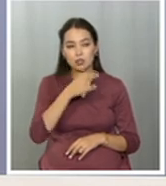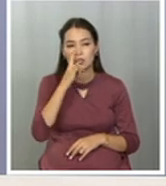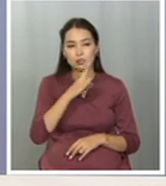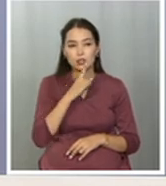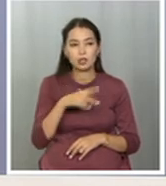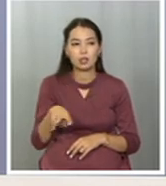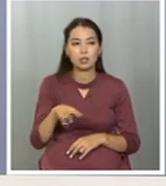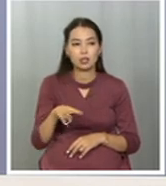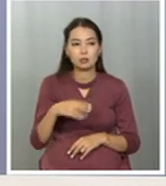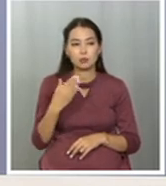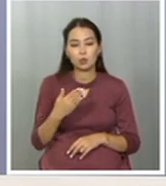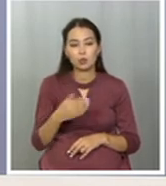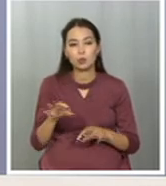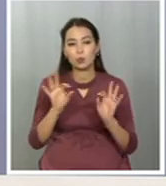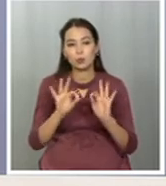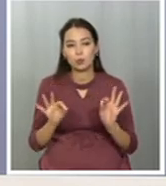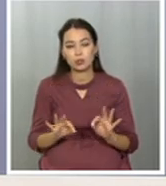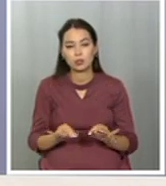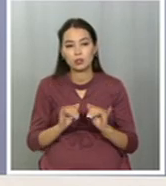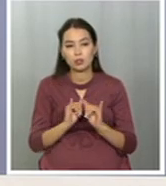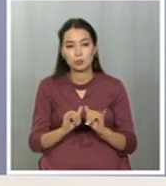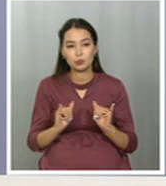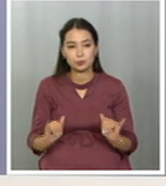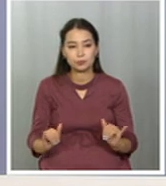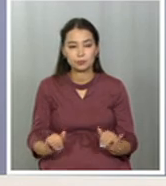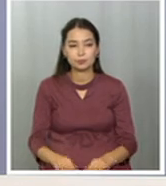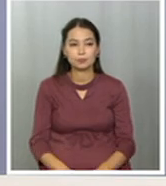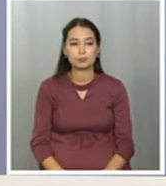қазақ әдебиеті менен өнерінің дамуы.